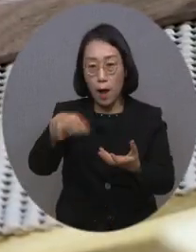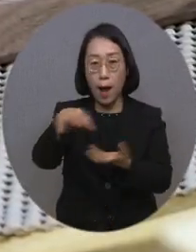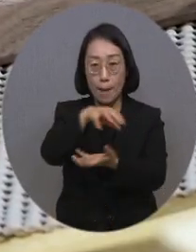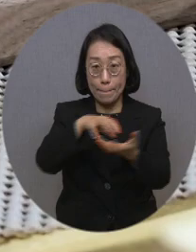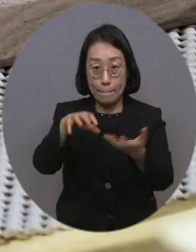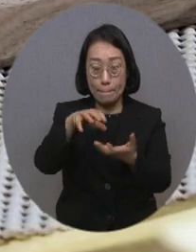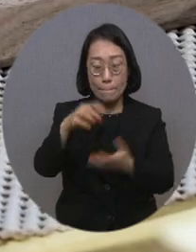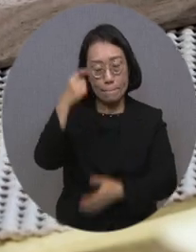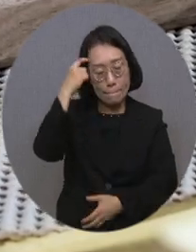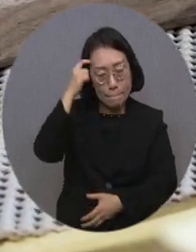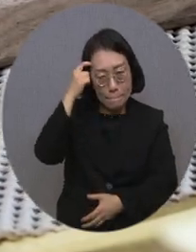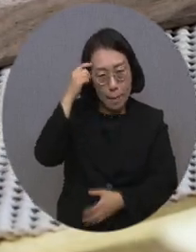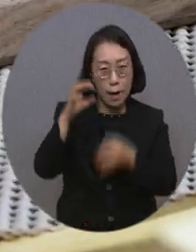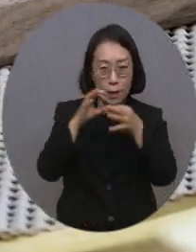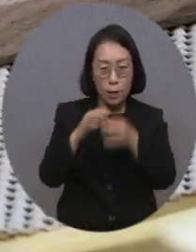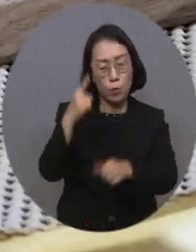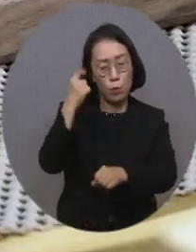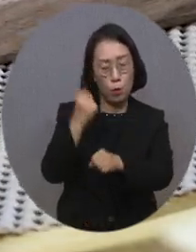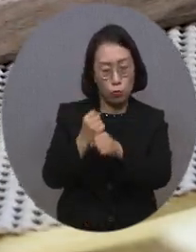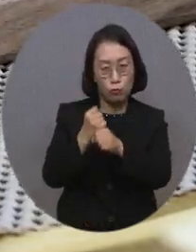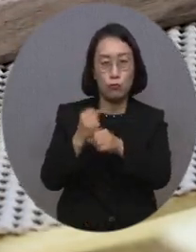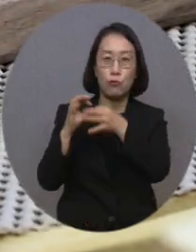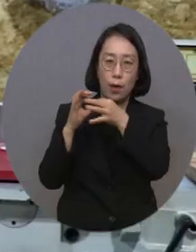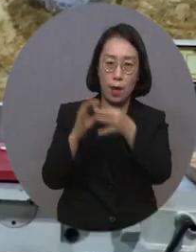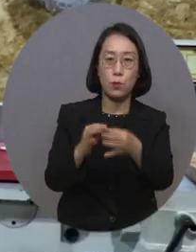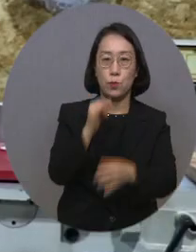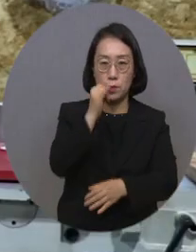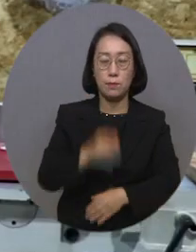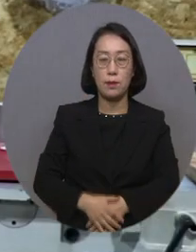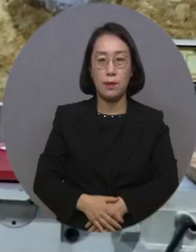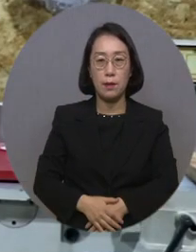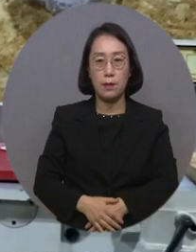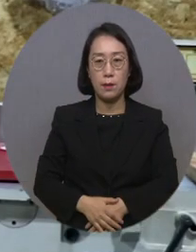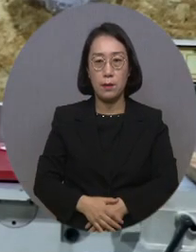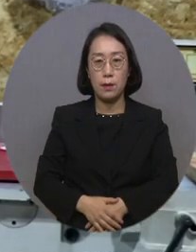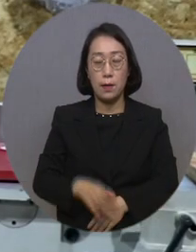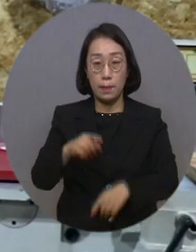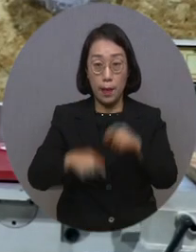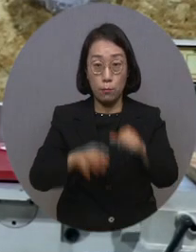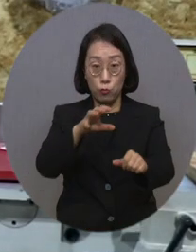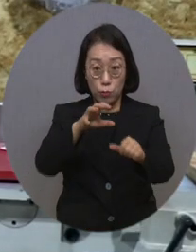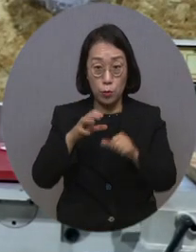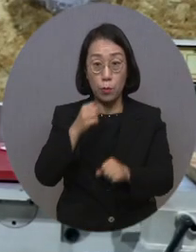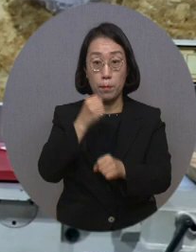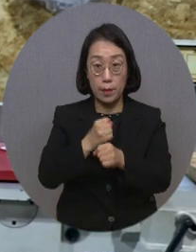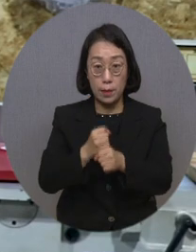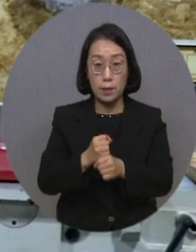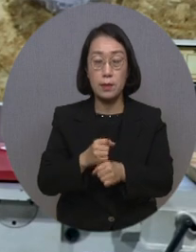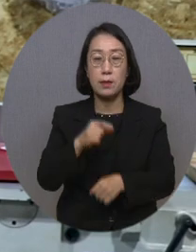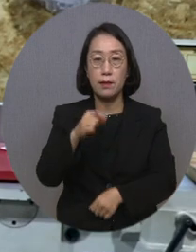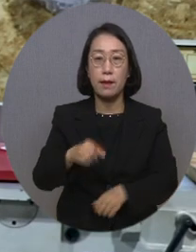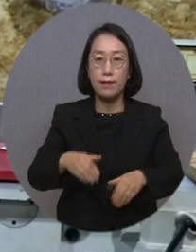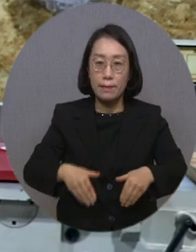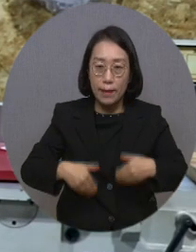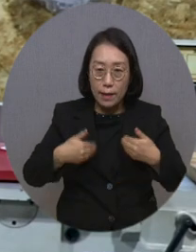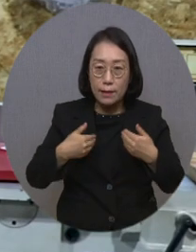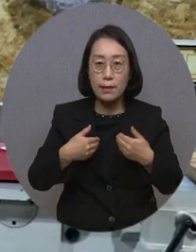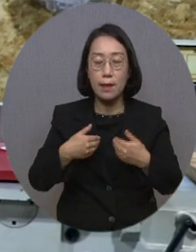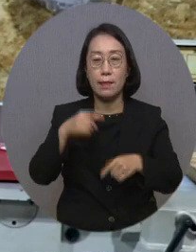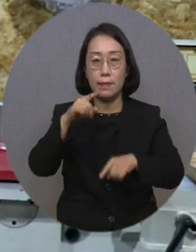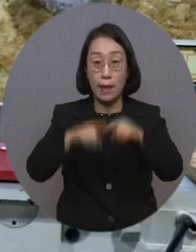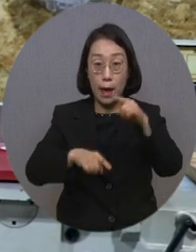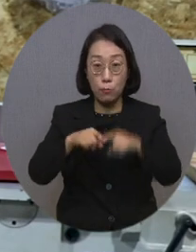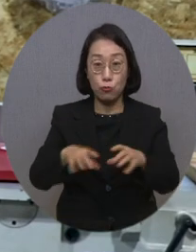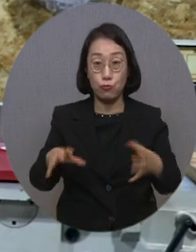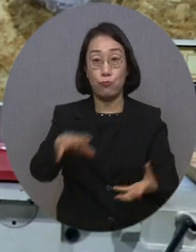고민하며 끊임없이 연구를 하고 있습니다 목공예가 윤용민 작가는 따뜻한 질감의 나무로